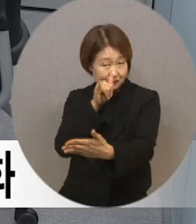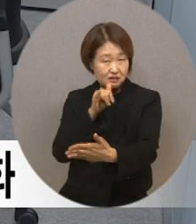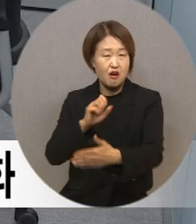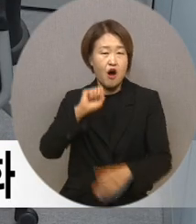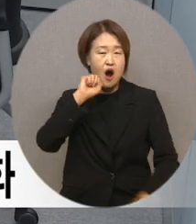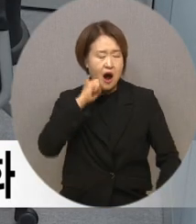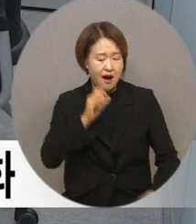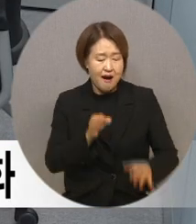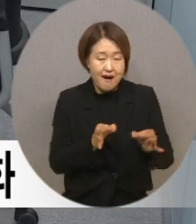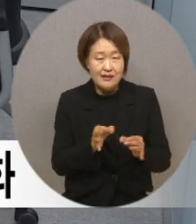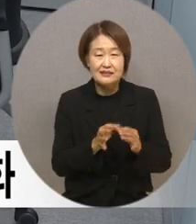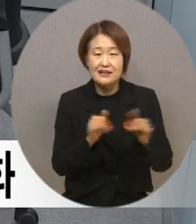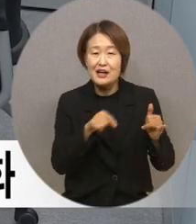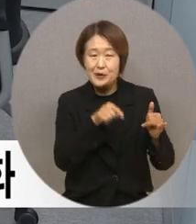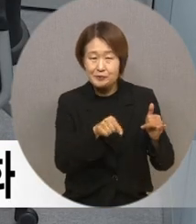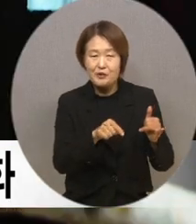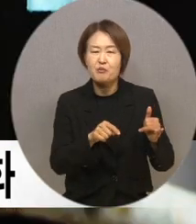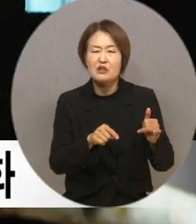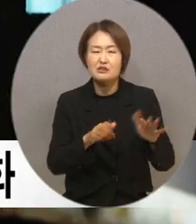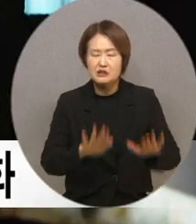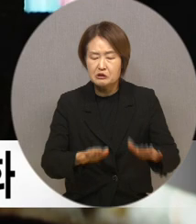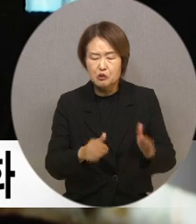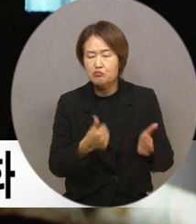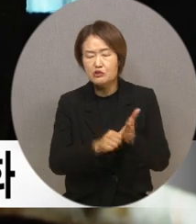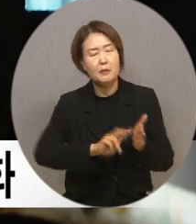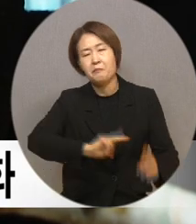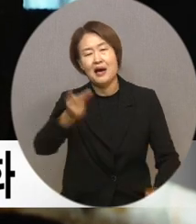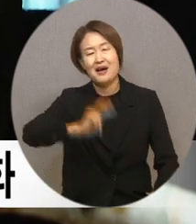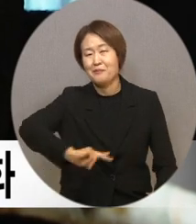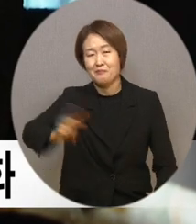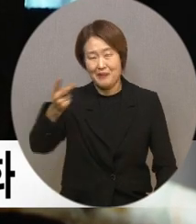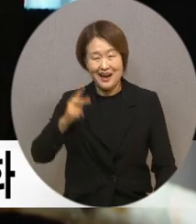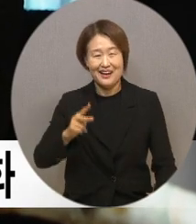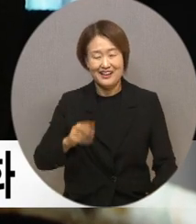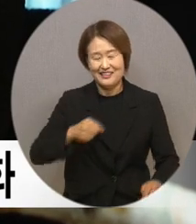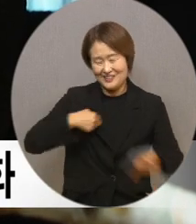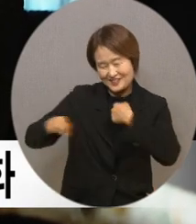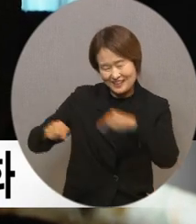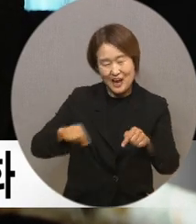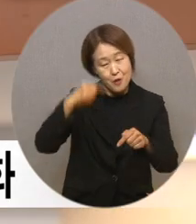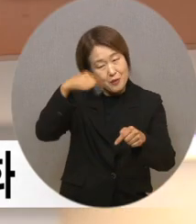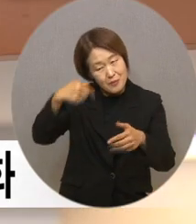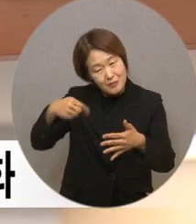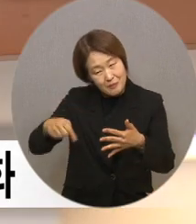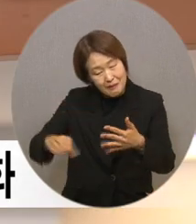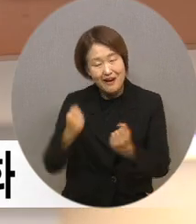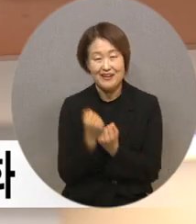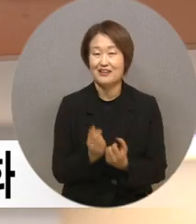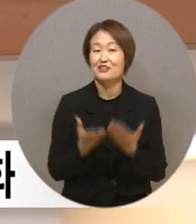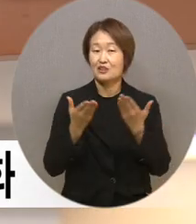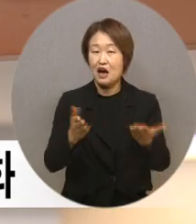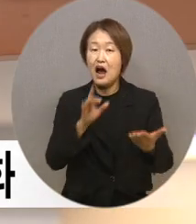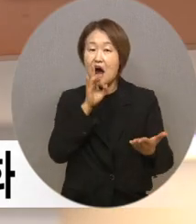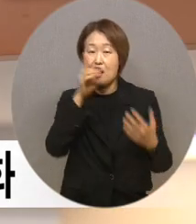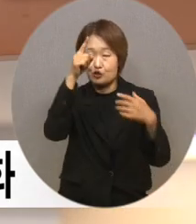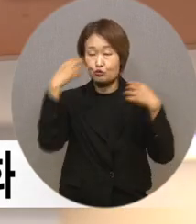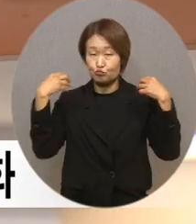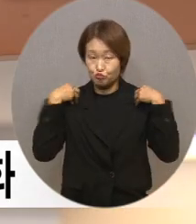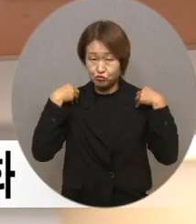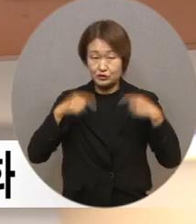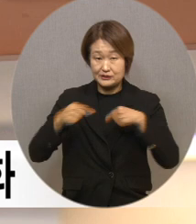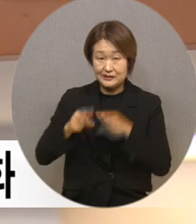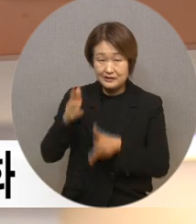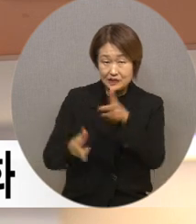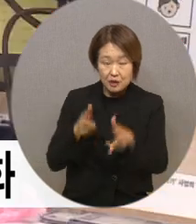소상공인 고효율기기 교체 사업 등 에너지 절약 효율 혁신 정책을 안내하는 등 중앙정부의 정책 사업이